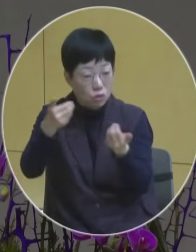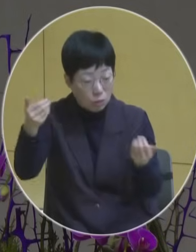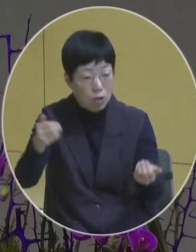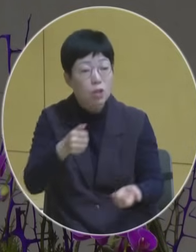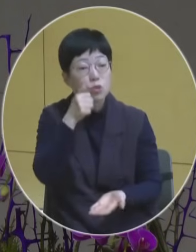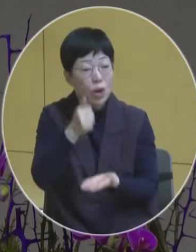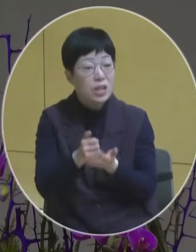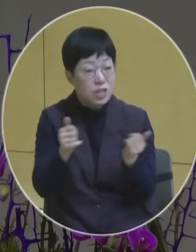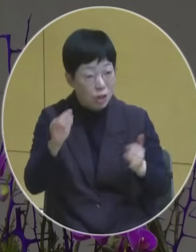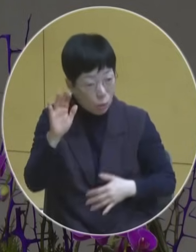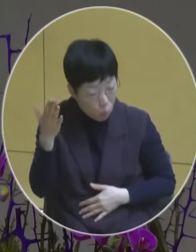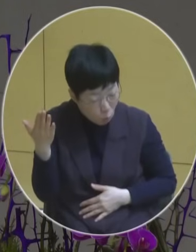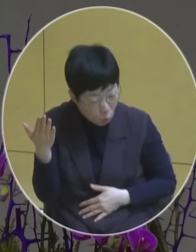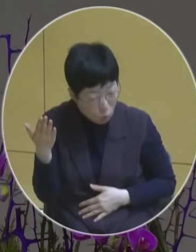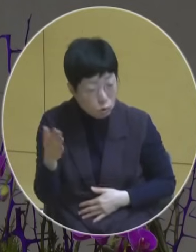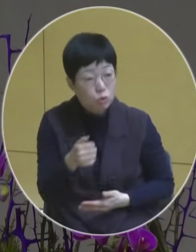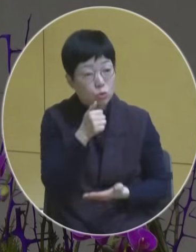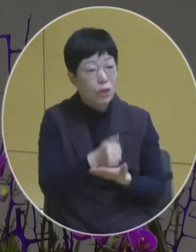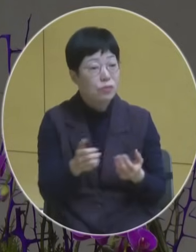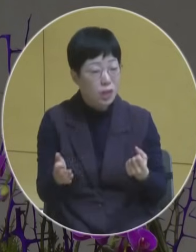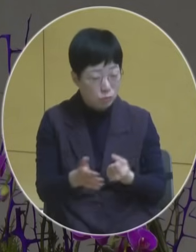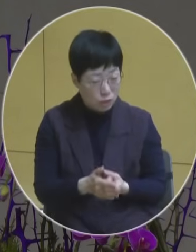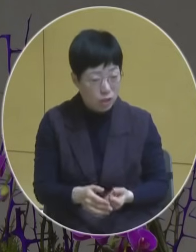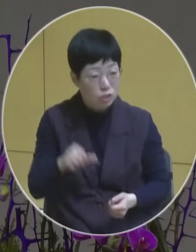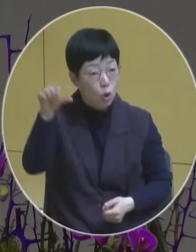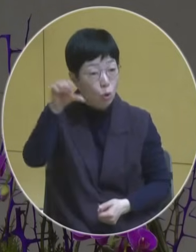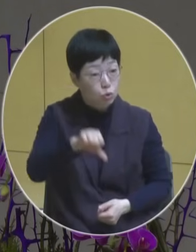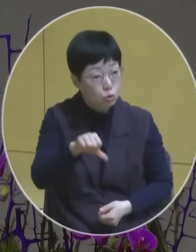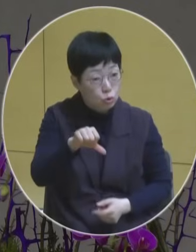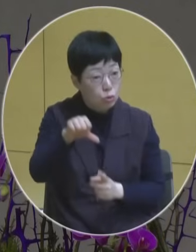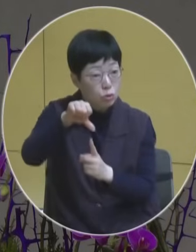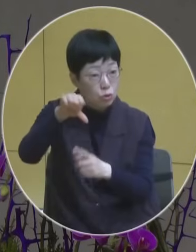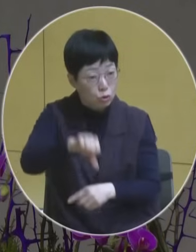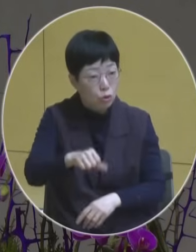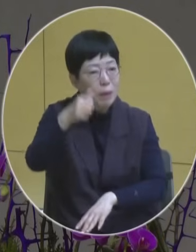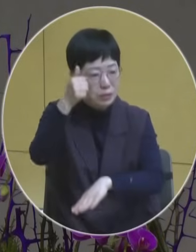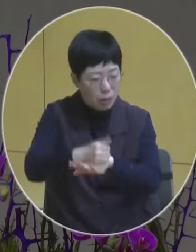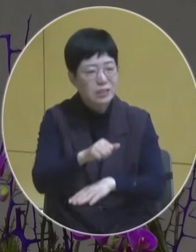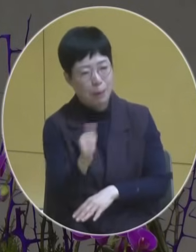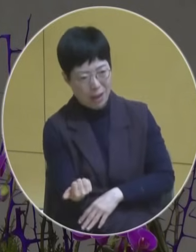인간은 죄인이 되었고 그 죄로 인해서 저주가 왔는데 그 저주의 마지막은